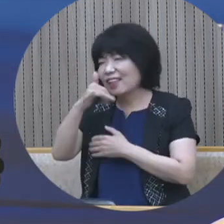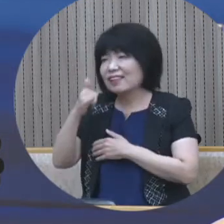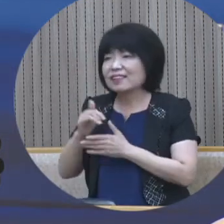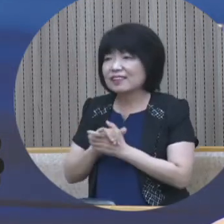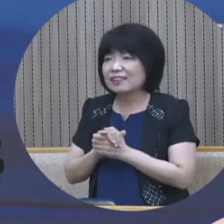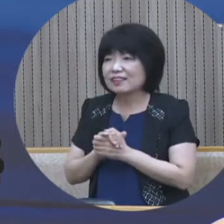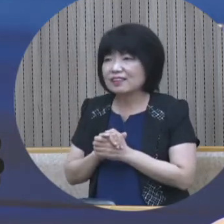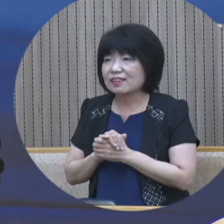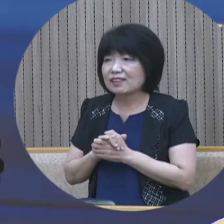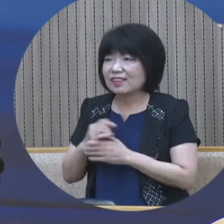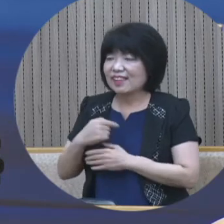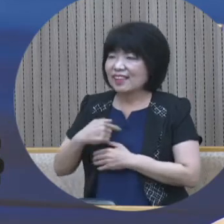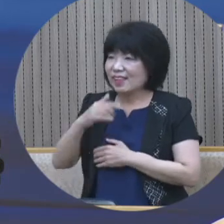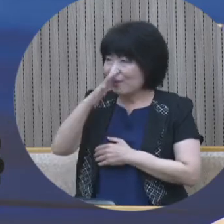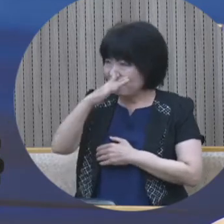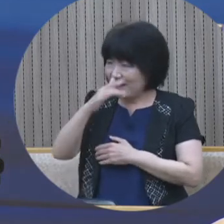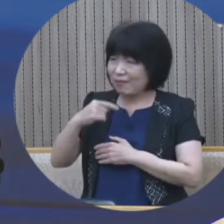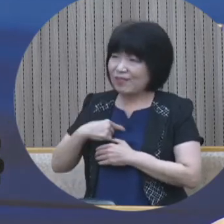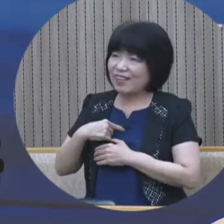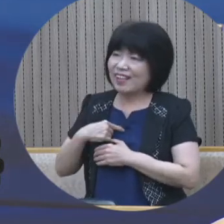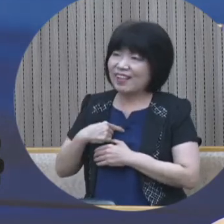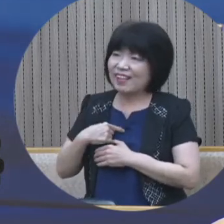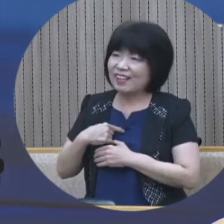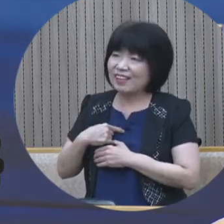이 바보가